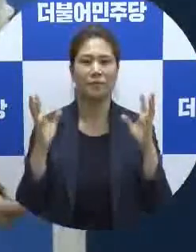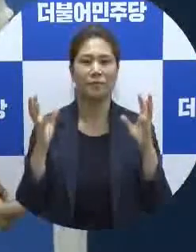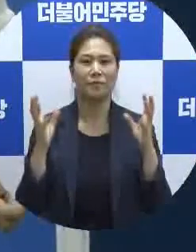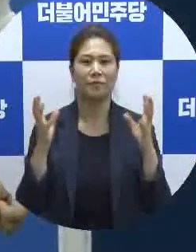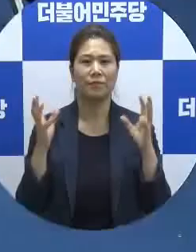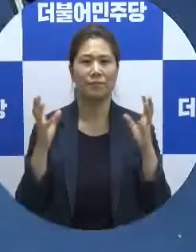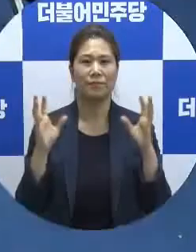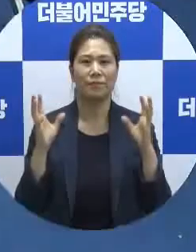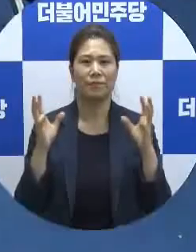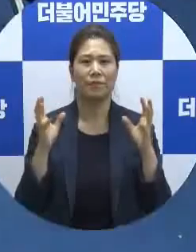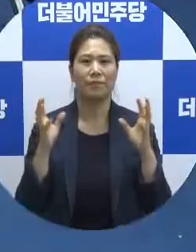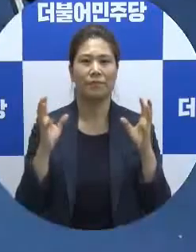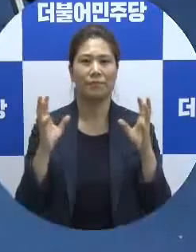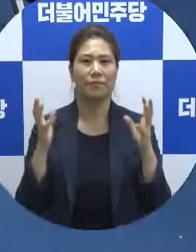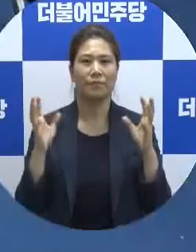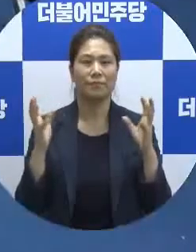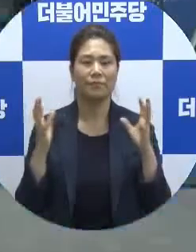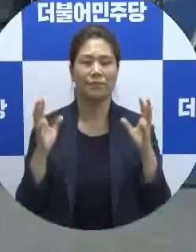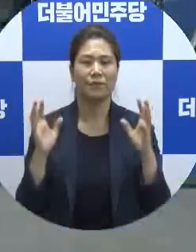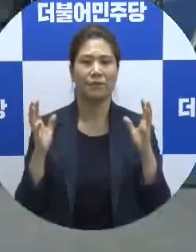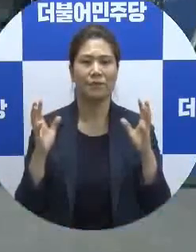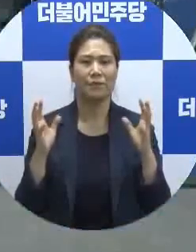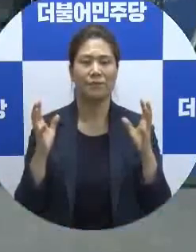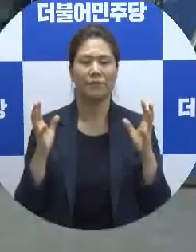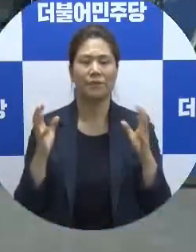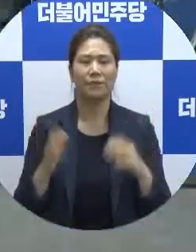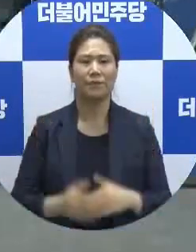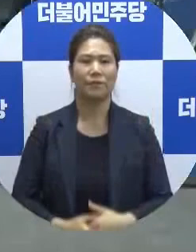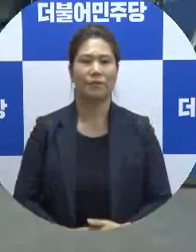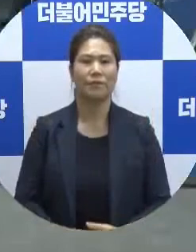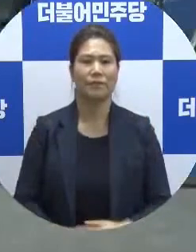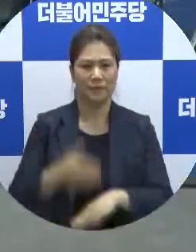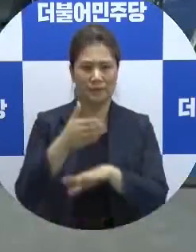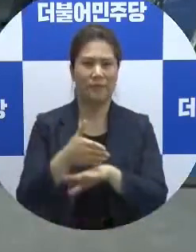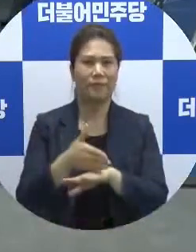네, 고맙습니다.